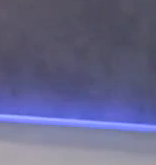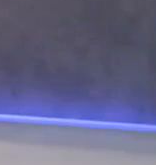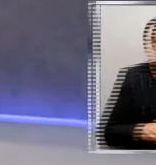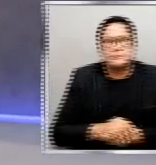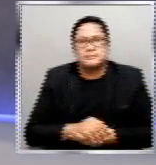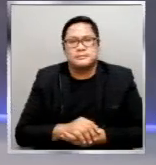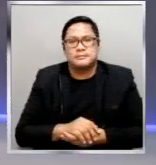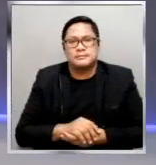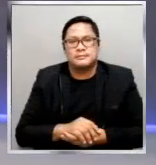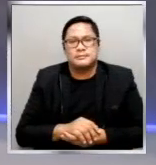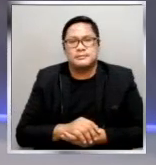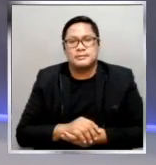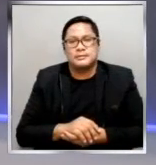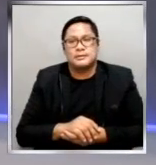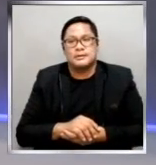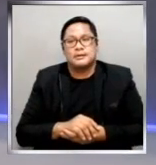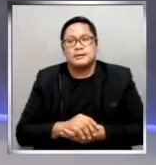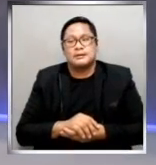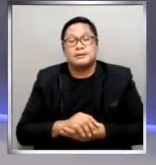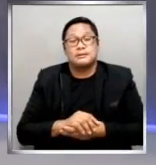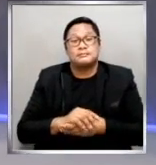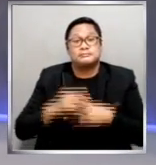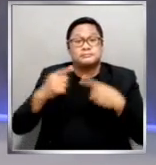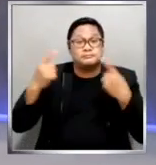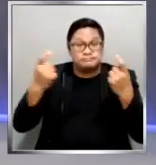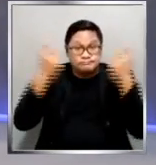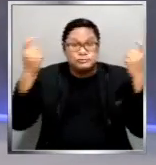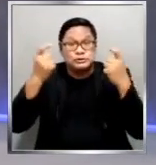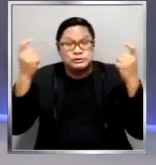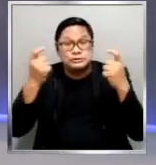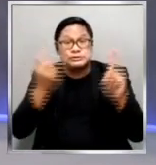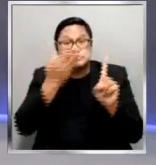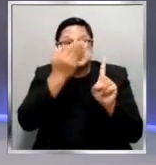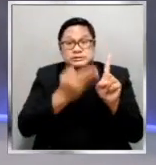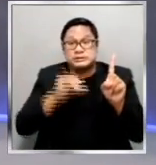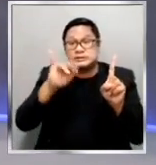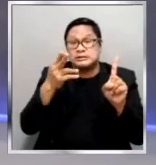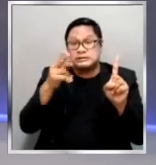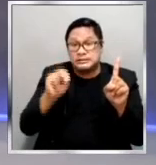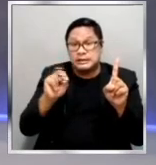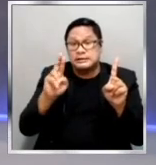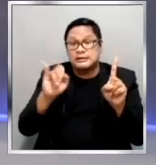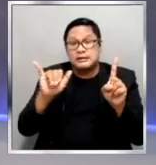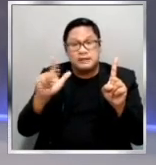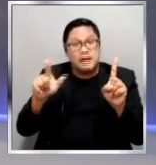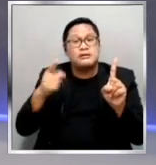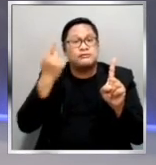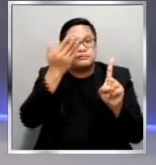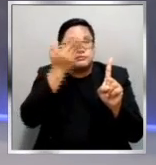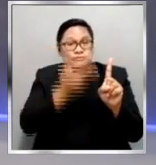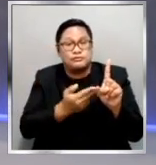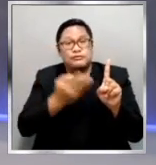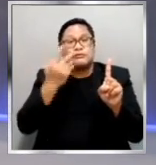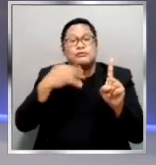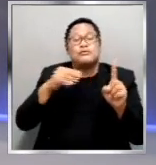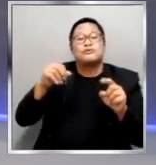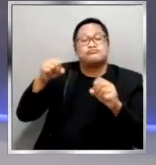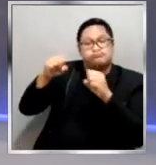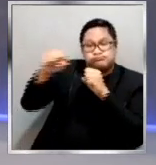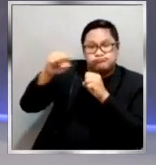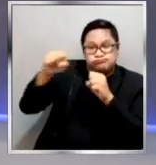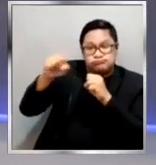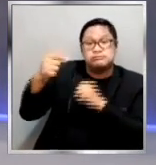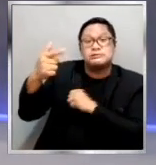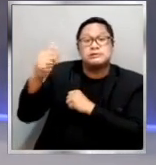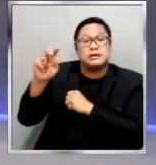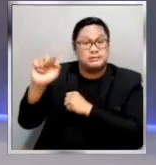Wagi ang tiniguri ang angas ng Pilipinas na si John Riel Casimero sa kanyang laban kontra sa boksingero ng Ghana. Sa muli